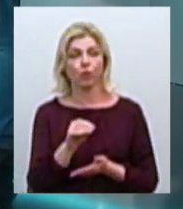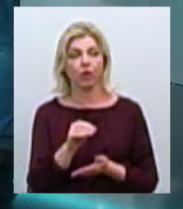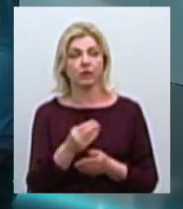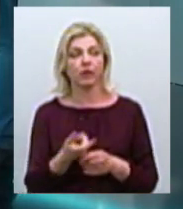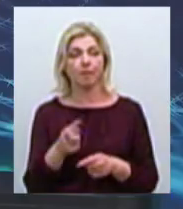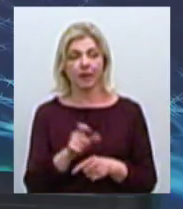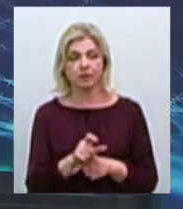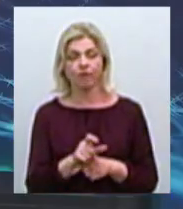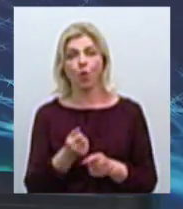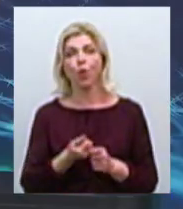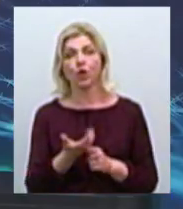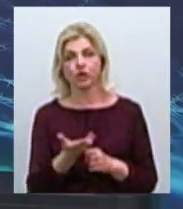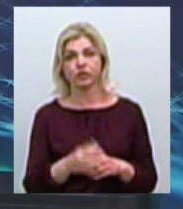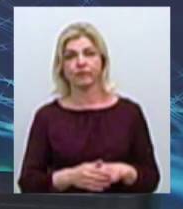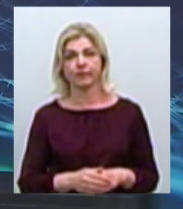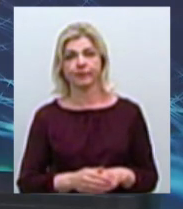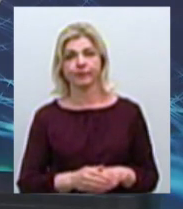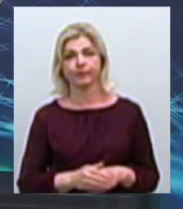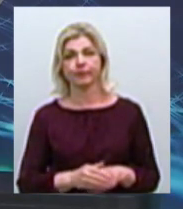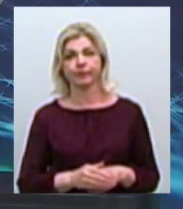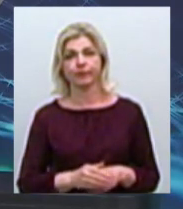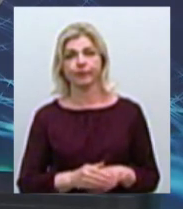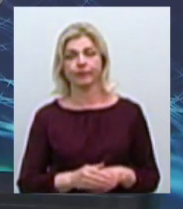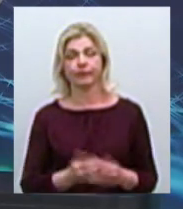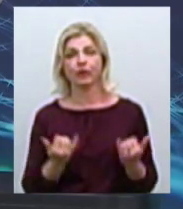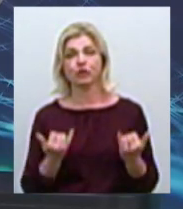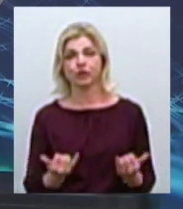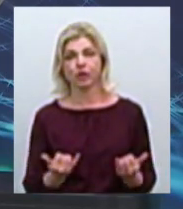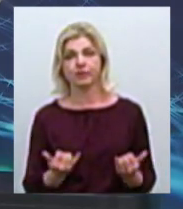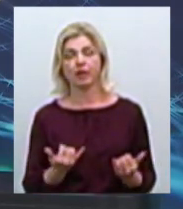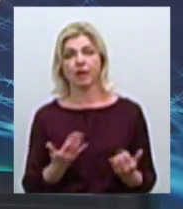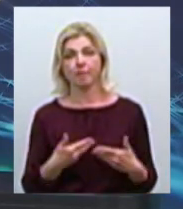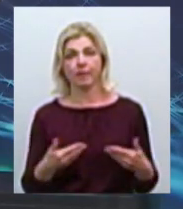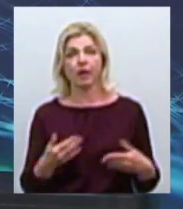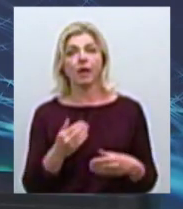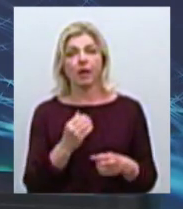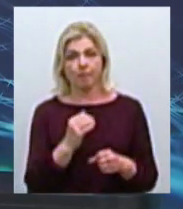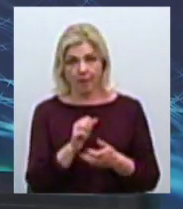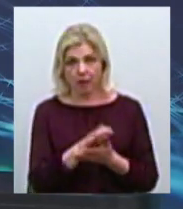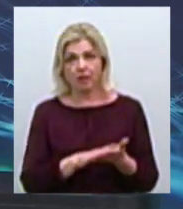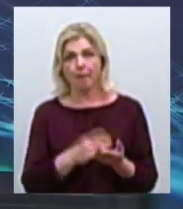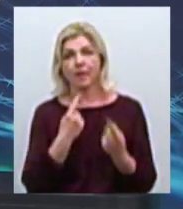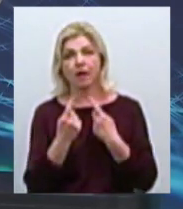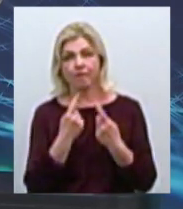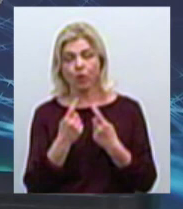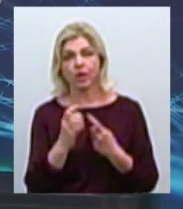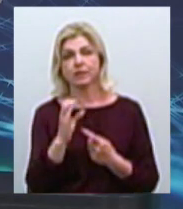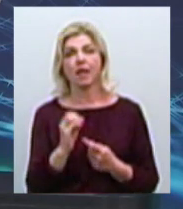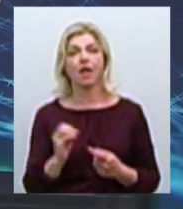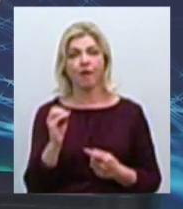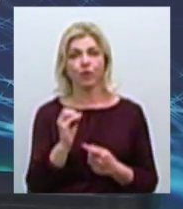большего количества? Так, новых автобусов. Сейчас мы проводим продолжаем переговоры с